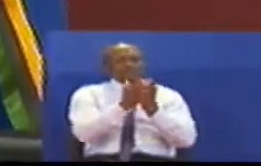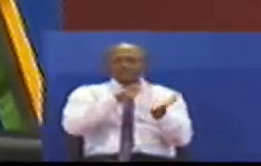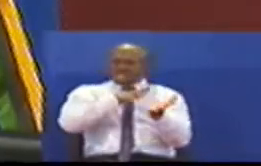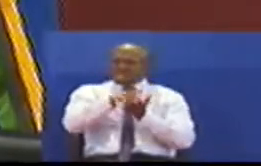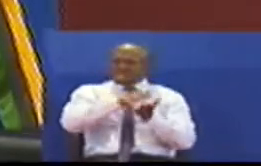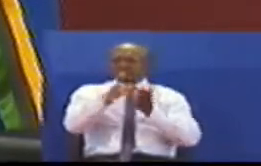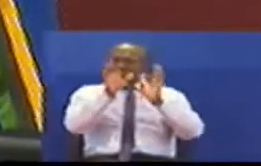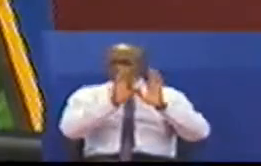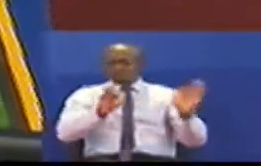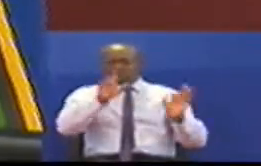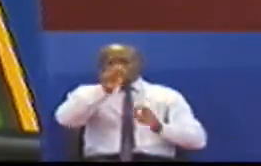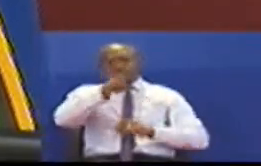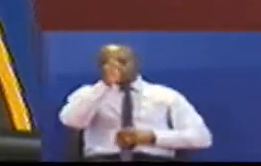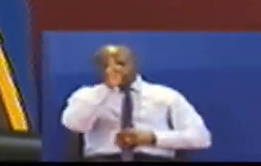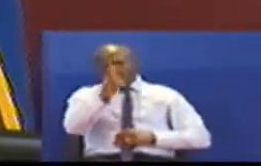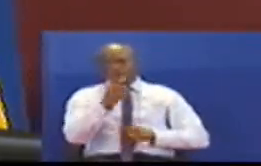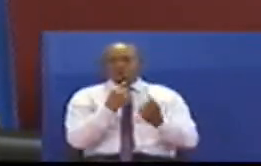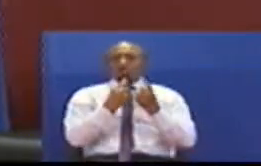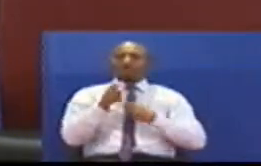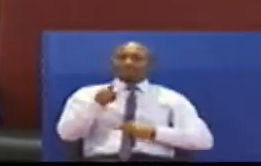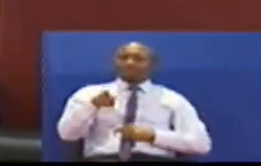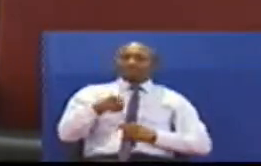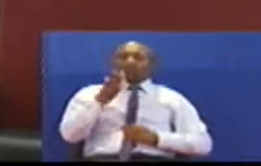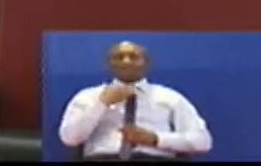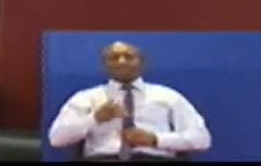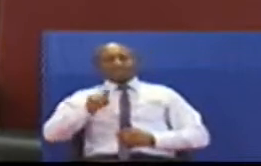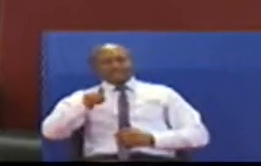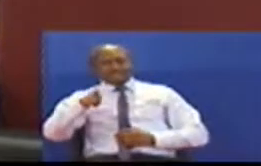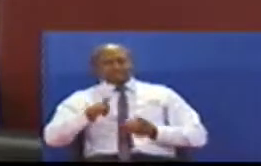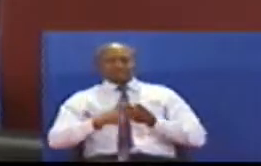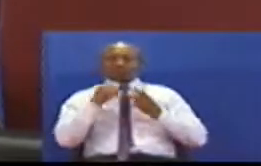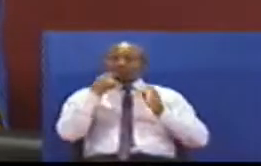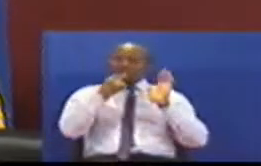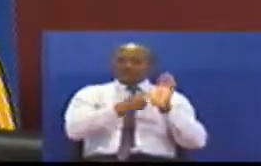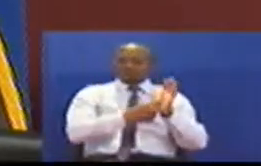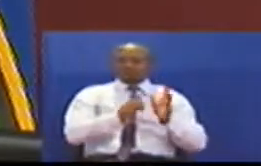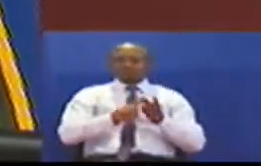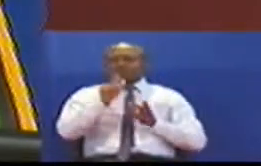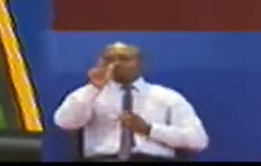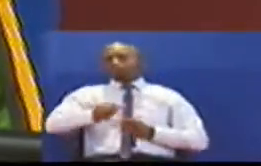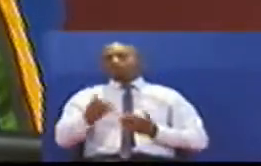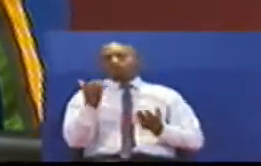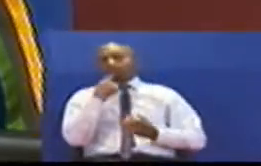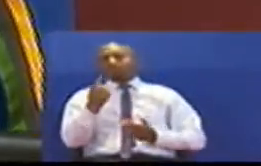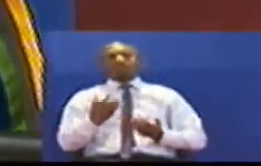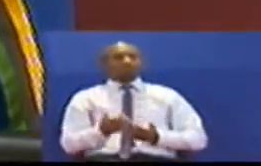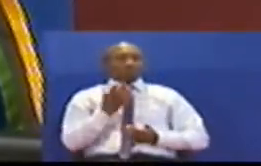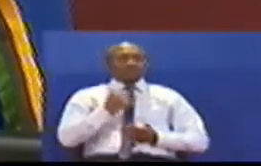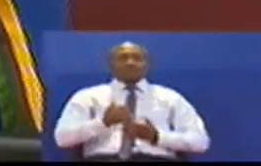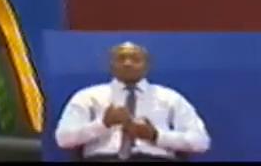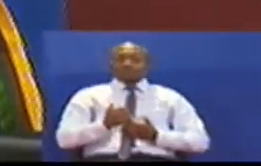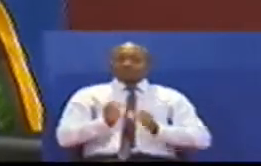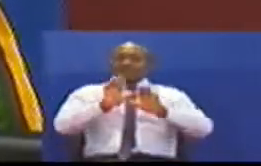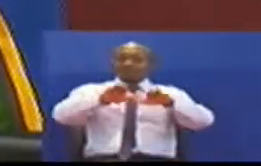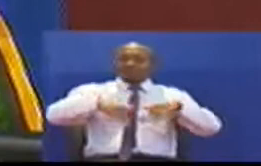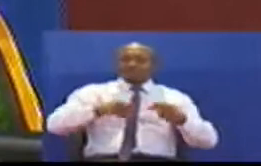wakakuelewa unaongelea nini, unataka kitu gani. Kwa mfano, mtu anaweza kusema kwamba tunataka bunge ndio liwe linateua na sio